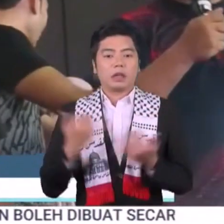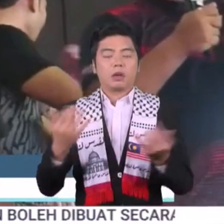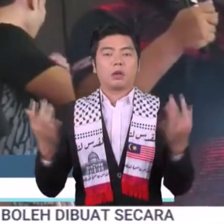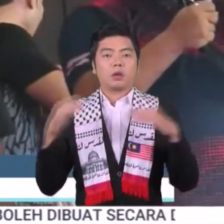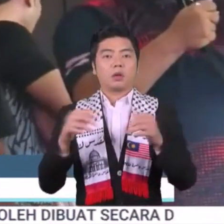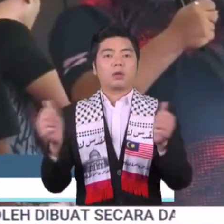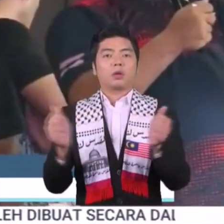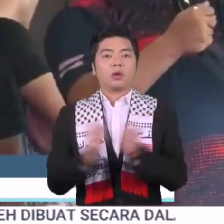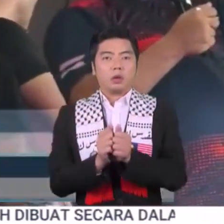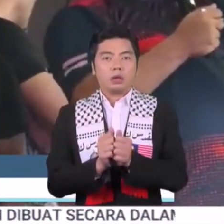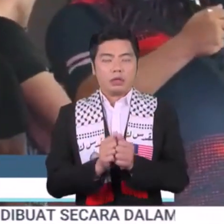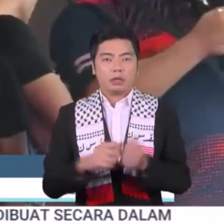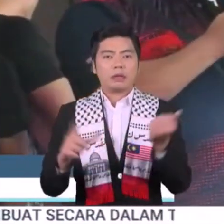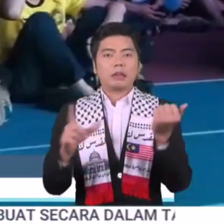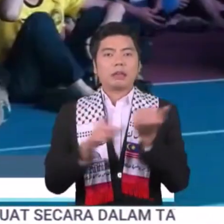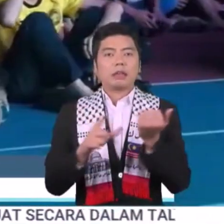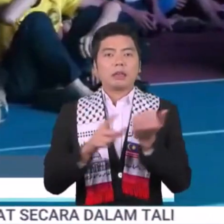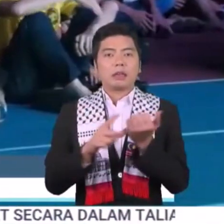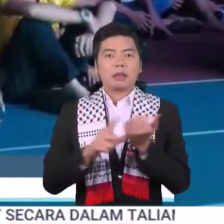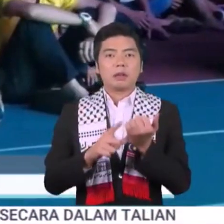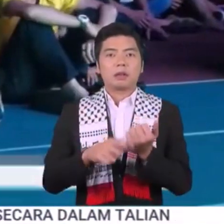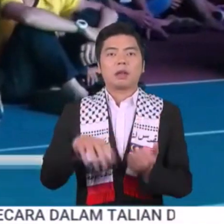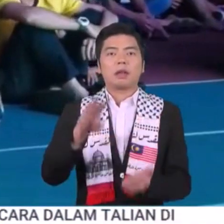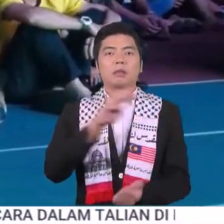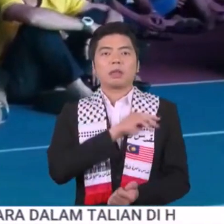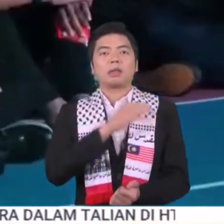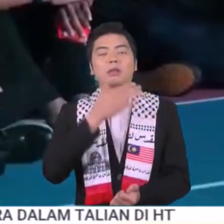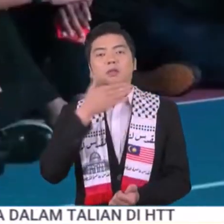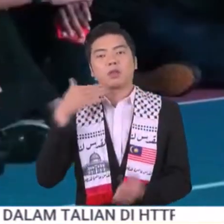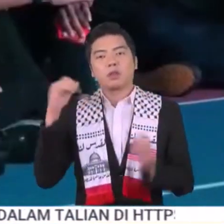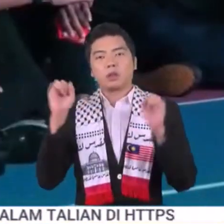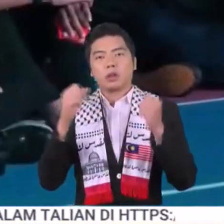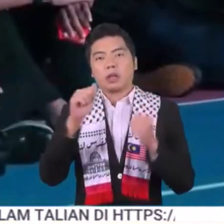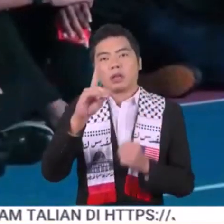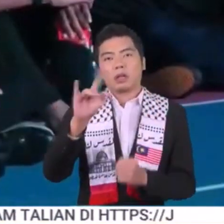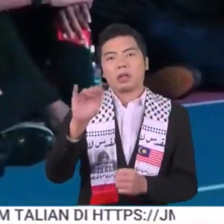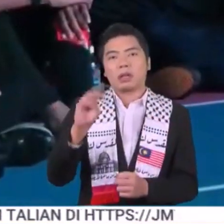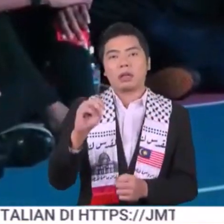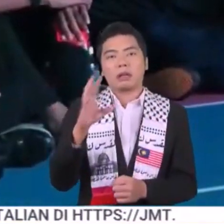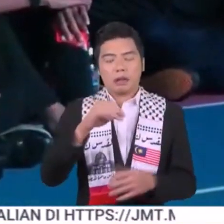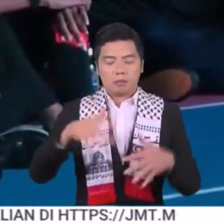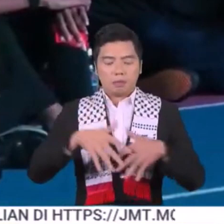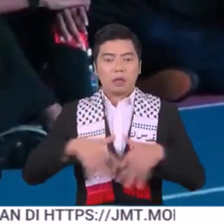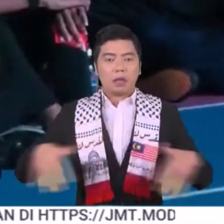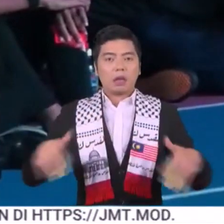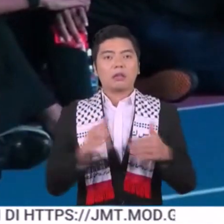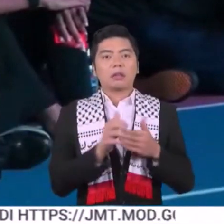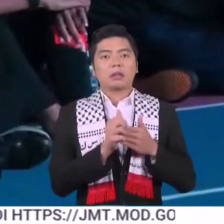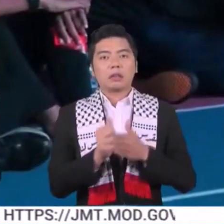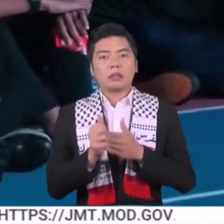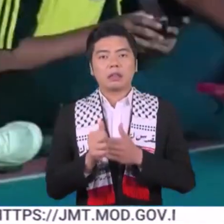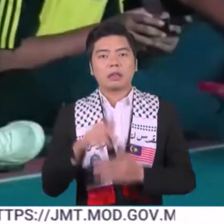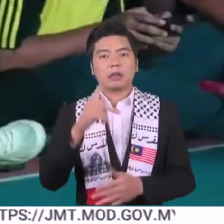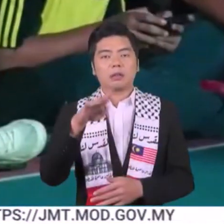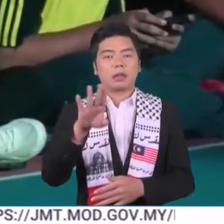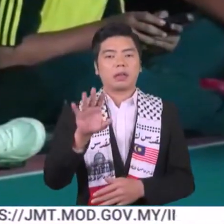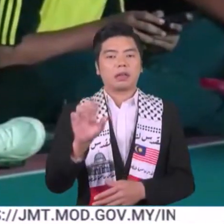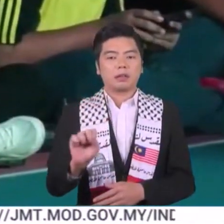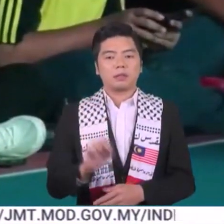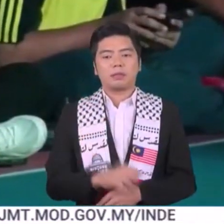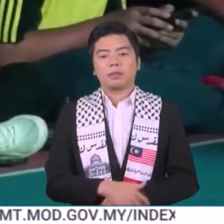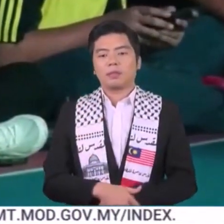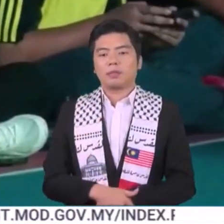hadir timbalan menteri belia dan sukan Adam Adli Abdul Halim dan barisan kepimpinan Kementerian belia dan sukan